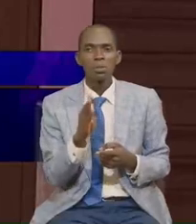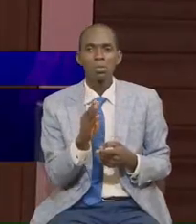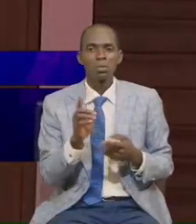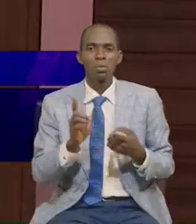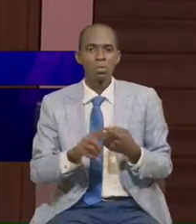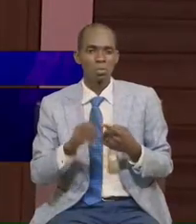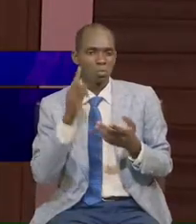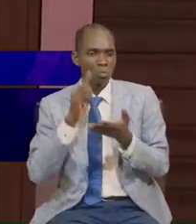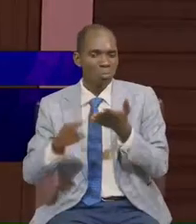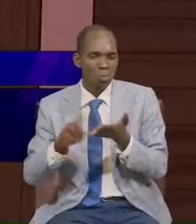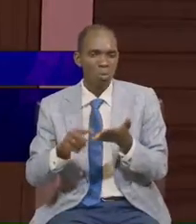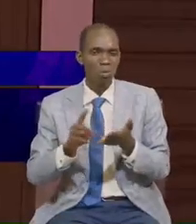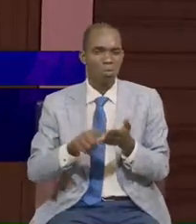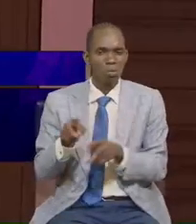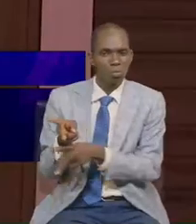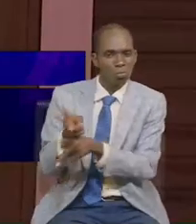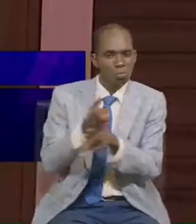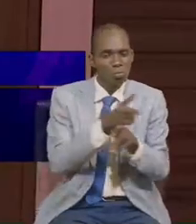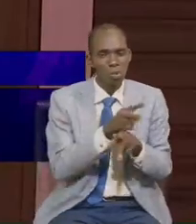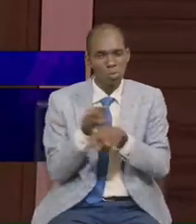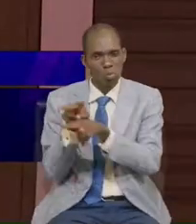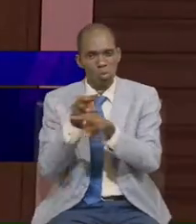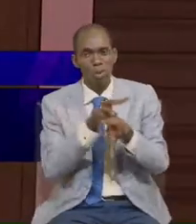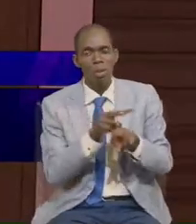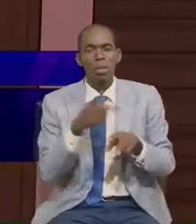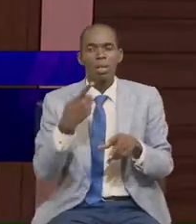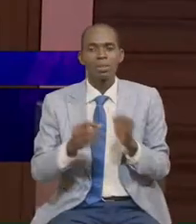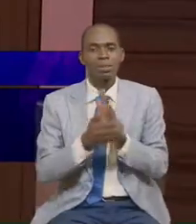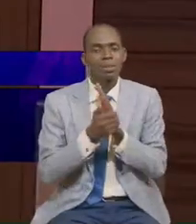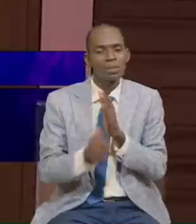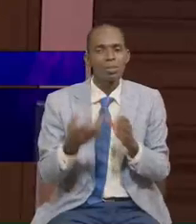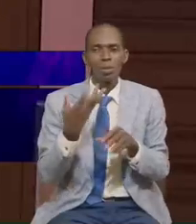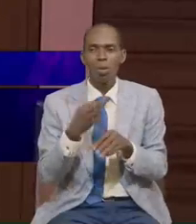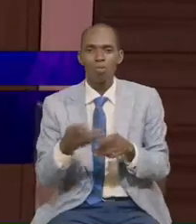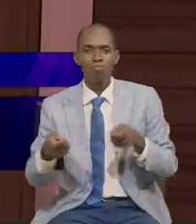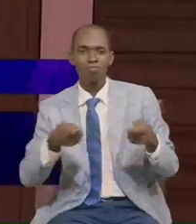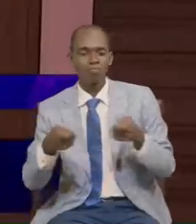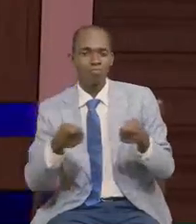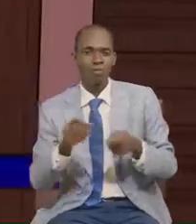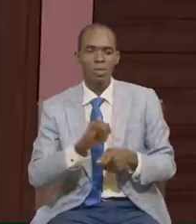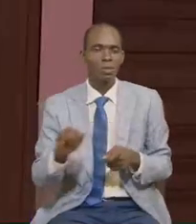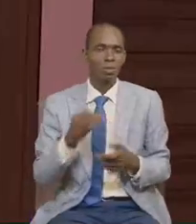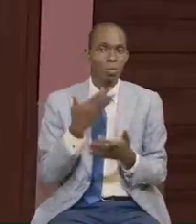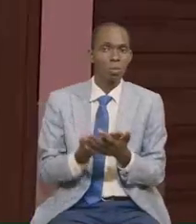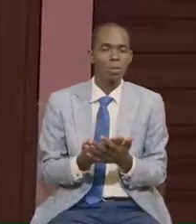superviser. L'habileté à administrer. Et l'habileté à